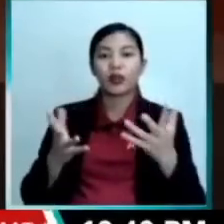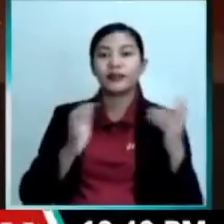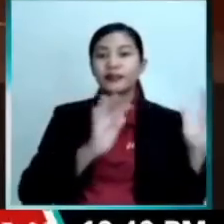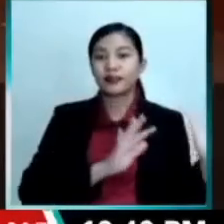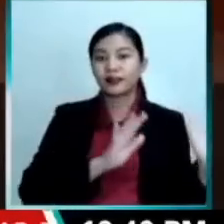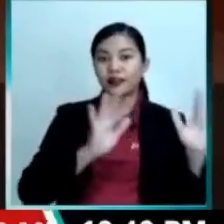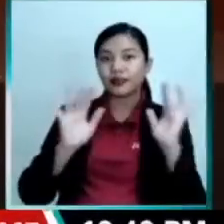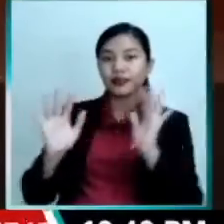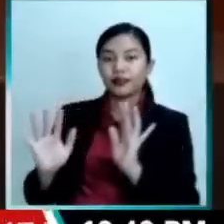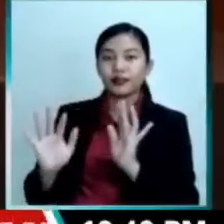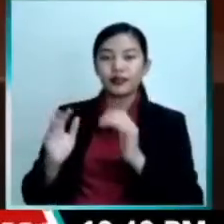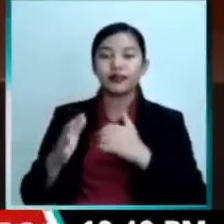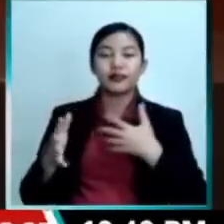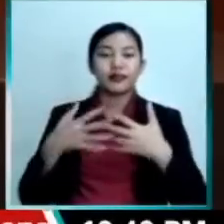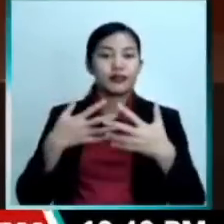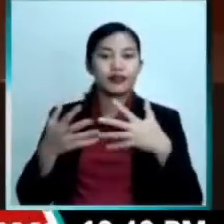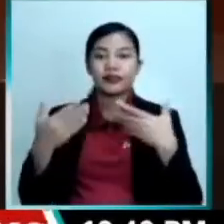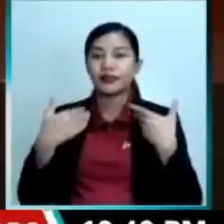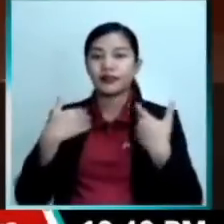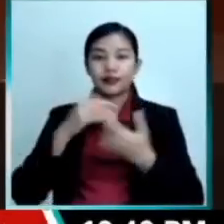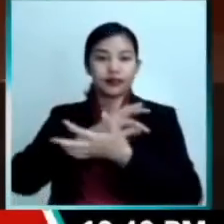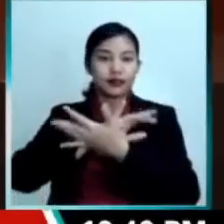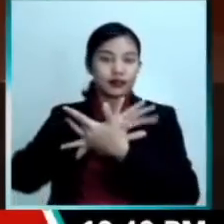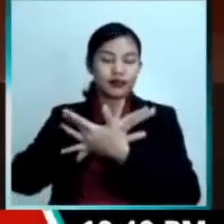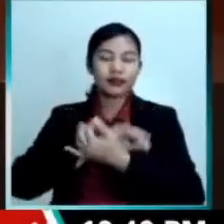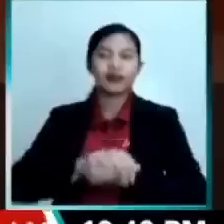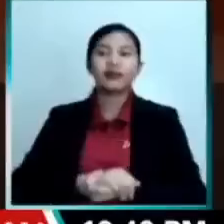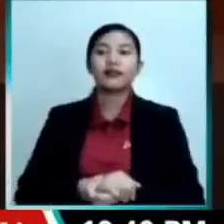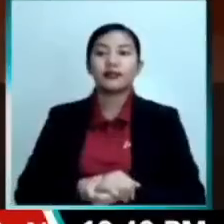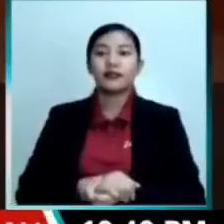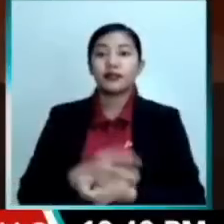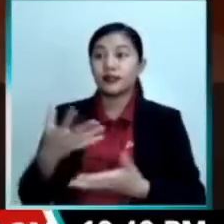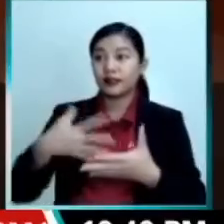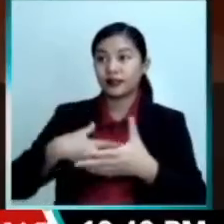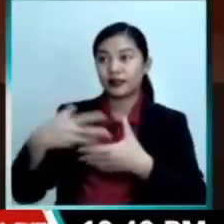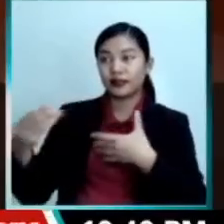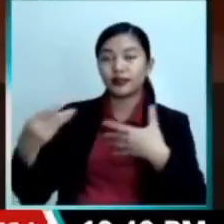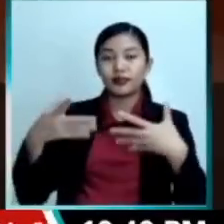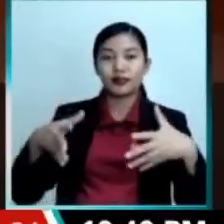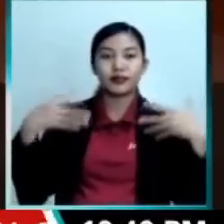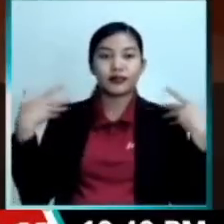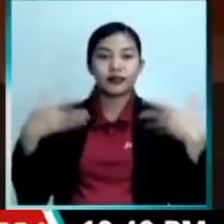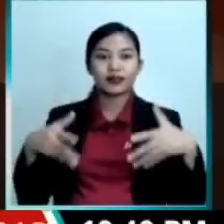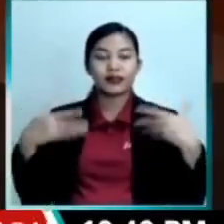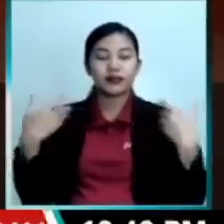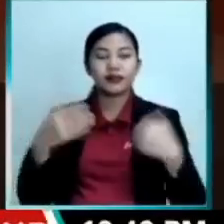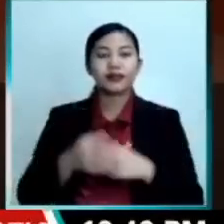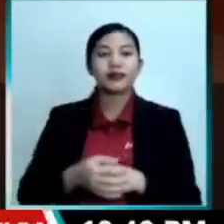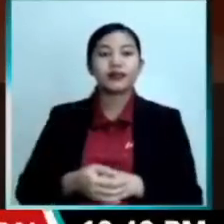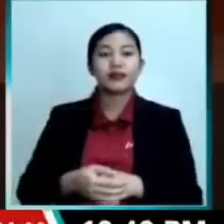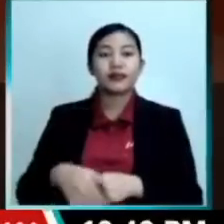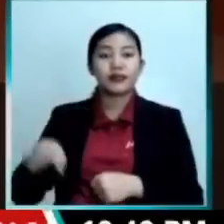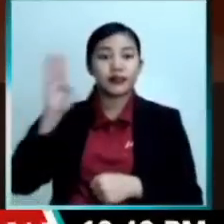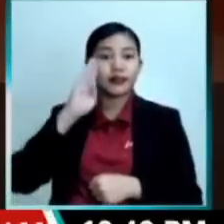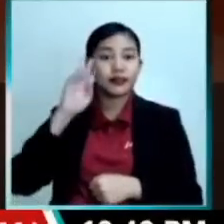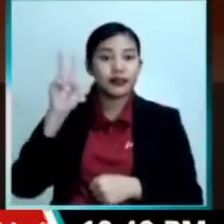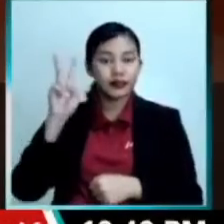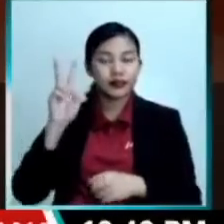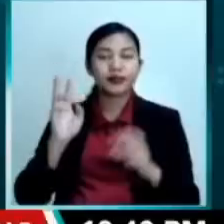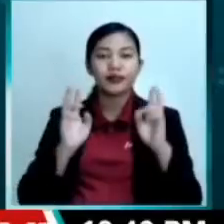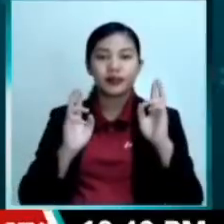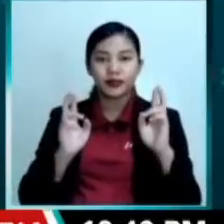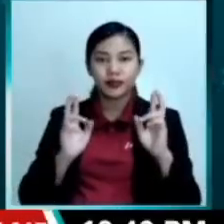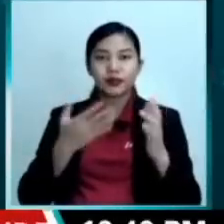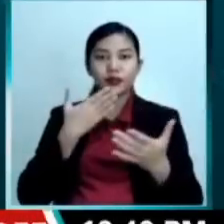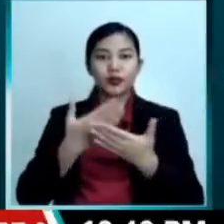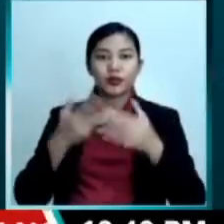gitna pa rin tayo ng pandemya. At dahil outdoor, dalangin daw ng BBM camp ay maging maliwalas ang panahon sa araw na iyon.